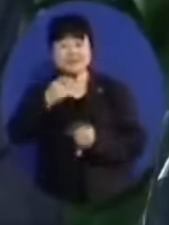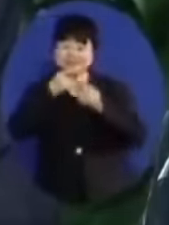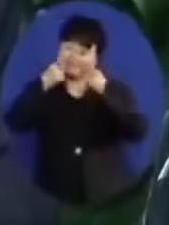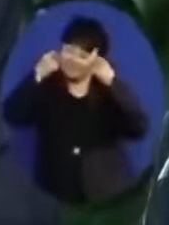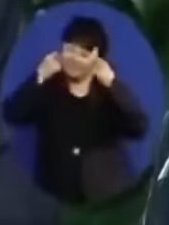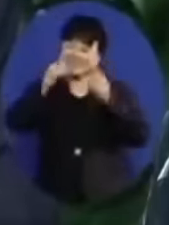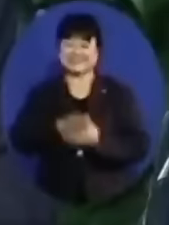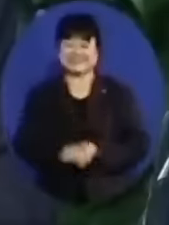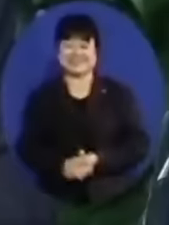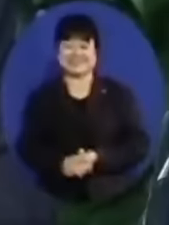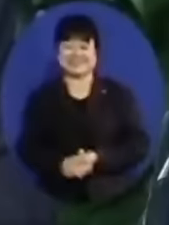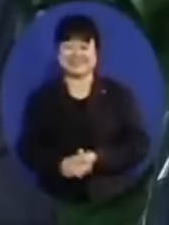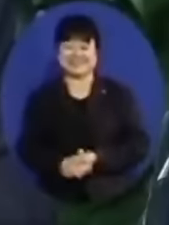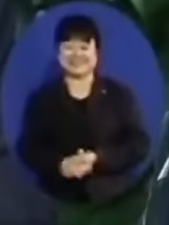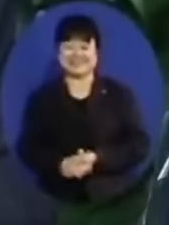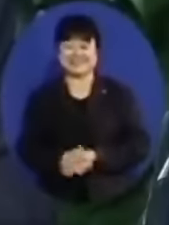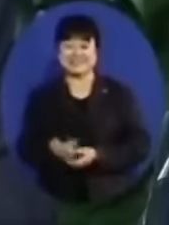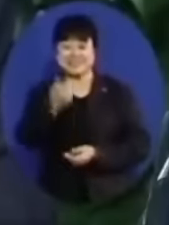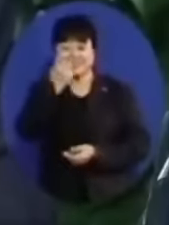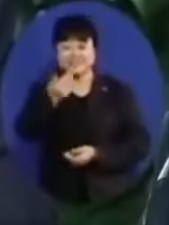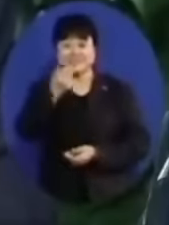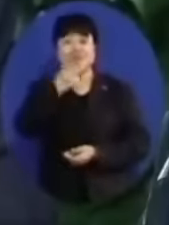웃으면서 굉장히 숨 쉬고 싶지